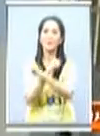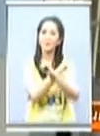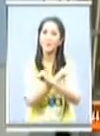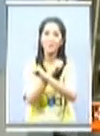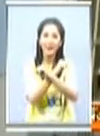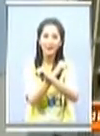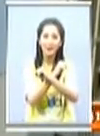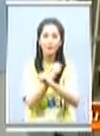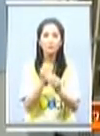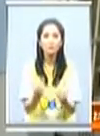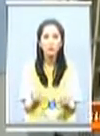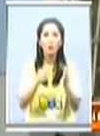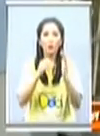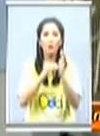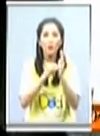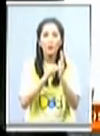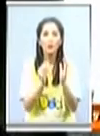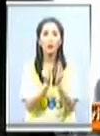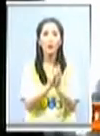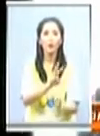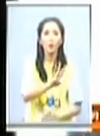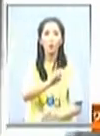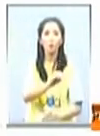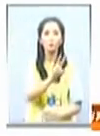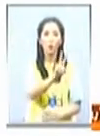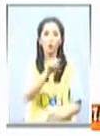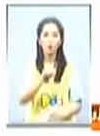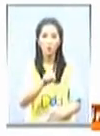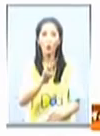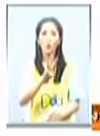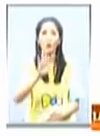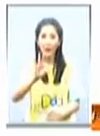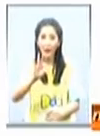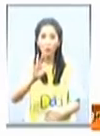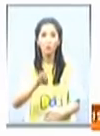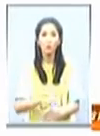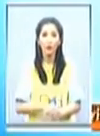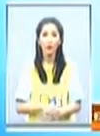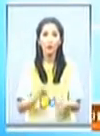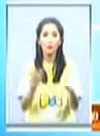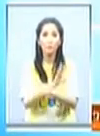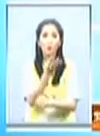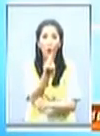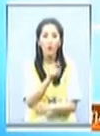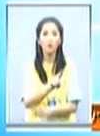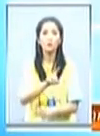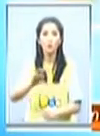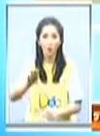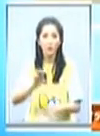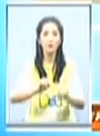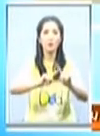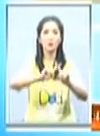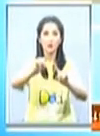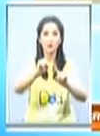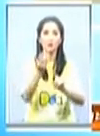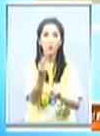านครของเราเนี่ยได้คะแนน 62.69 คะแนนจากคะแนนเต็มร้อยนะคะอยู่อันดับที่39ของโลกซึ่งมีความปลอดภัยอยู่ใน